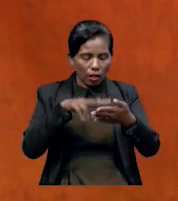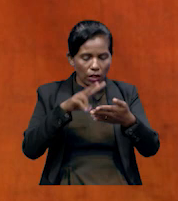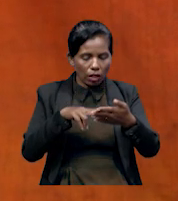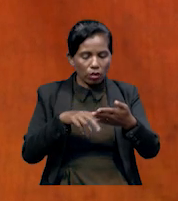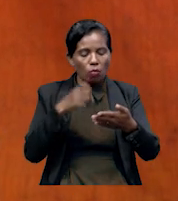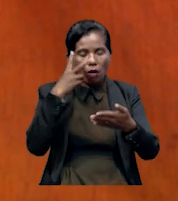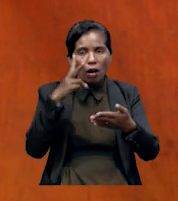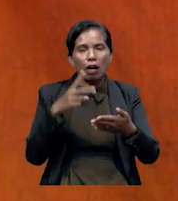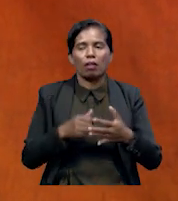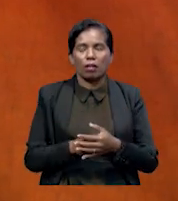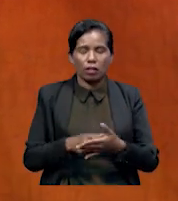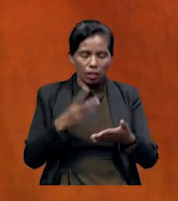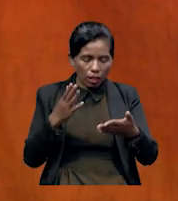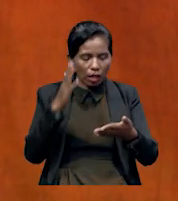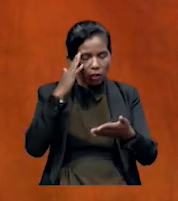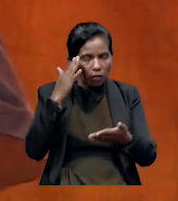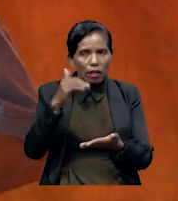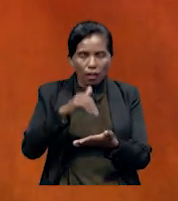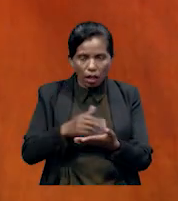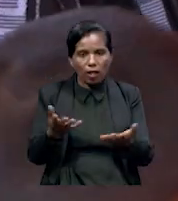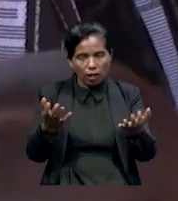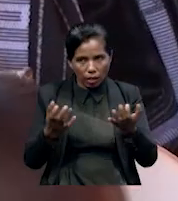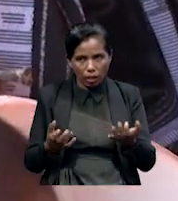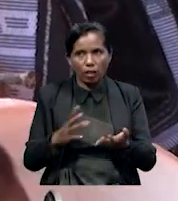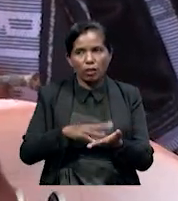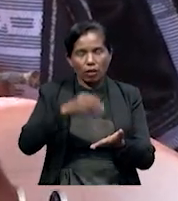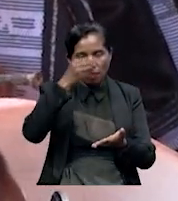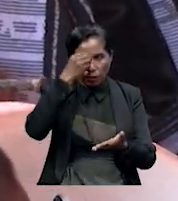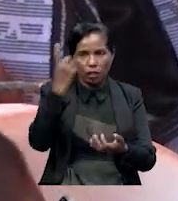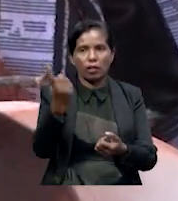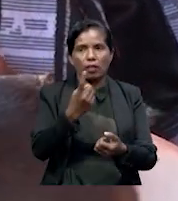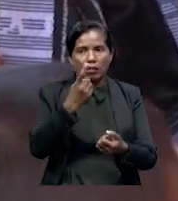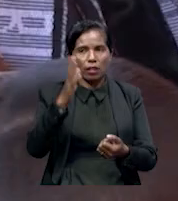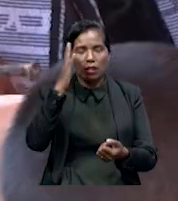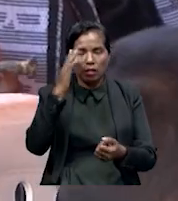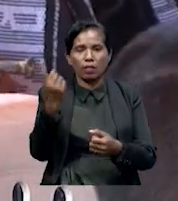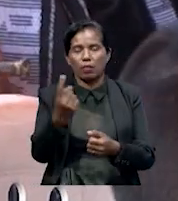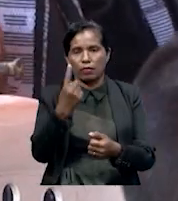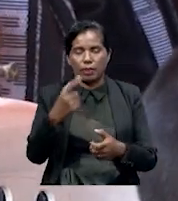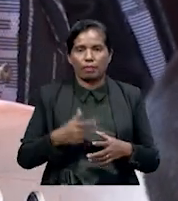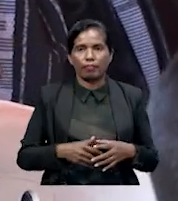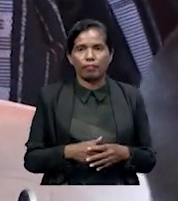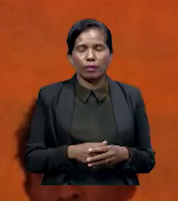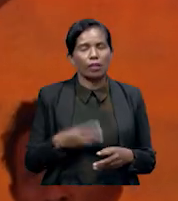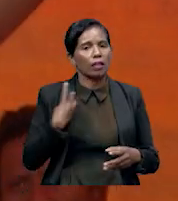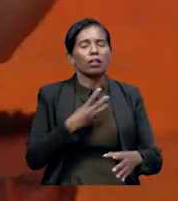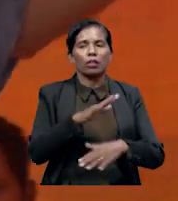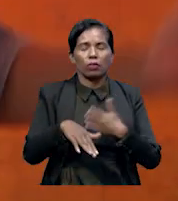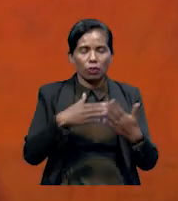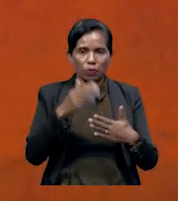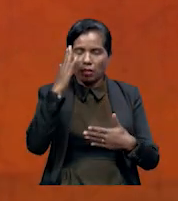wow sir ia vale interesse a tu aprende na fatin conhece na fatin e tudo tene e